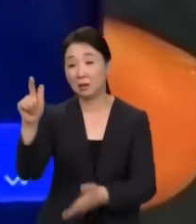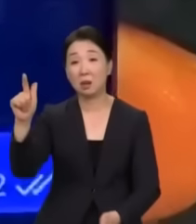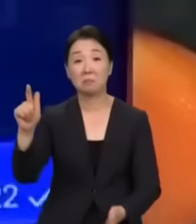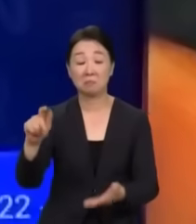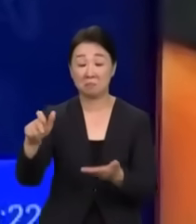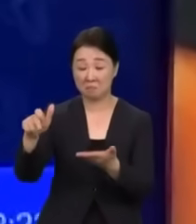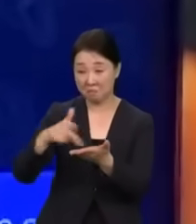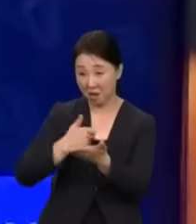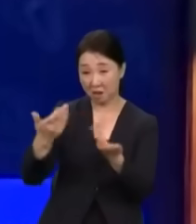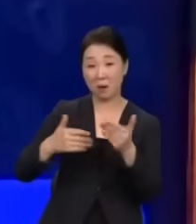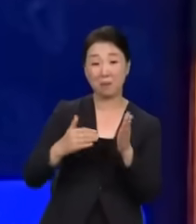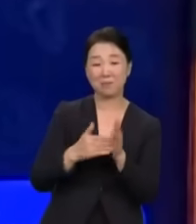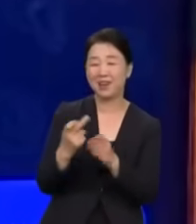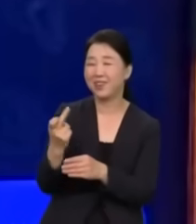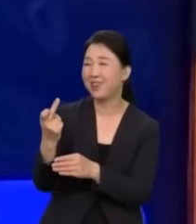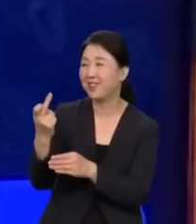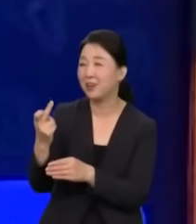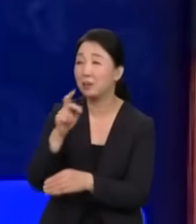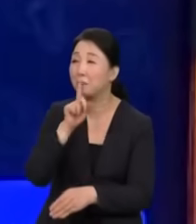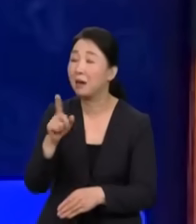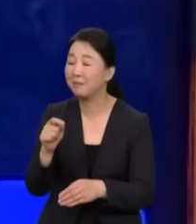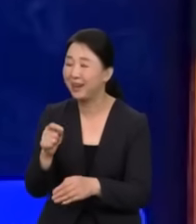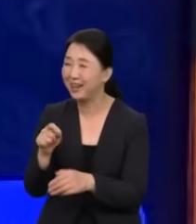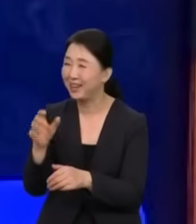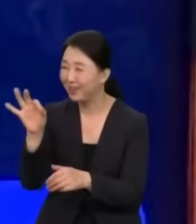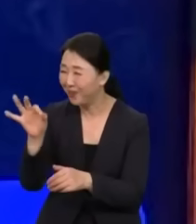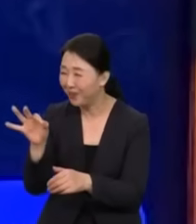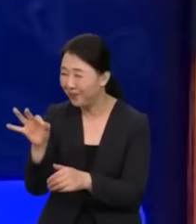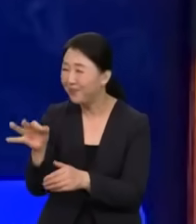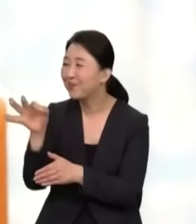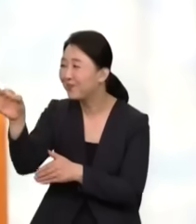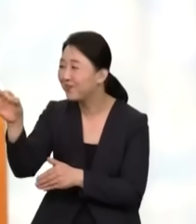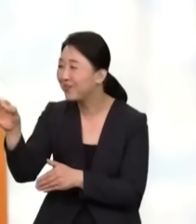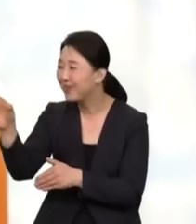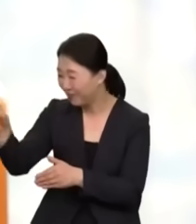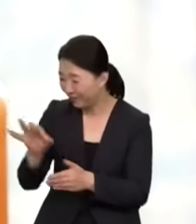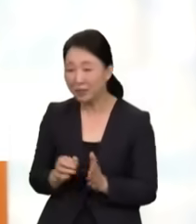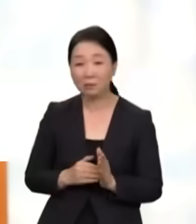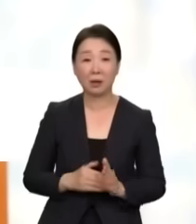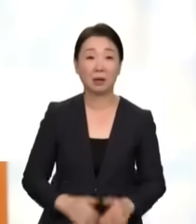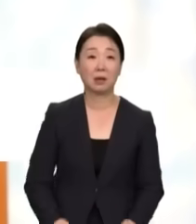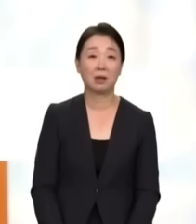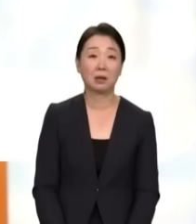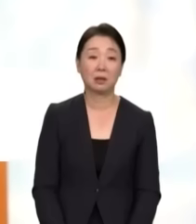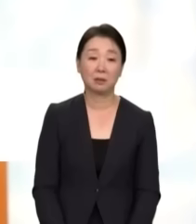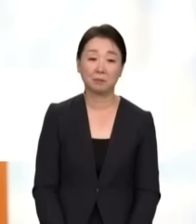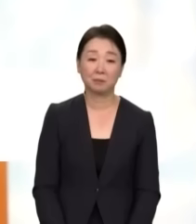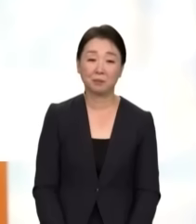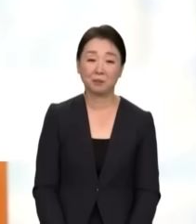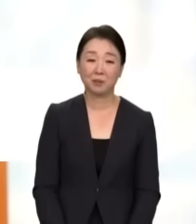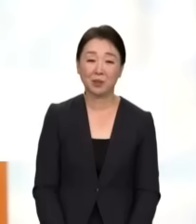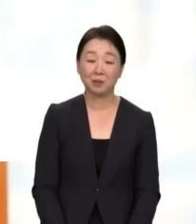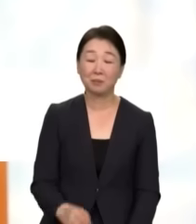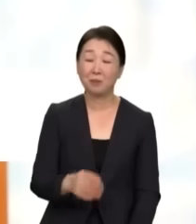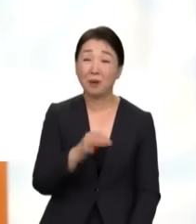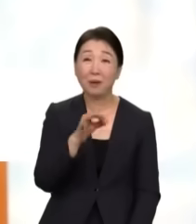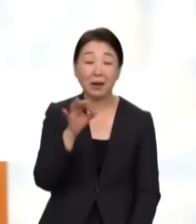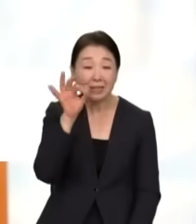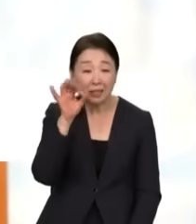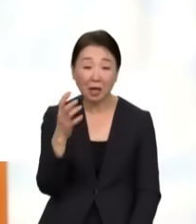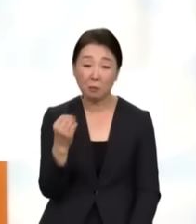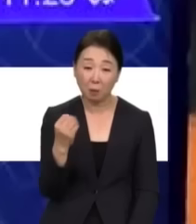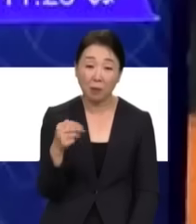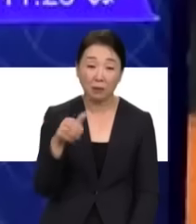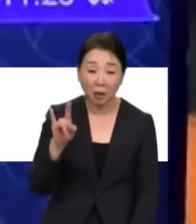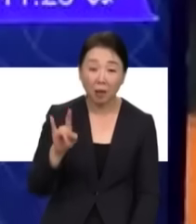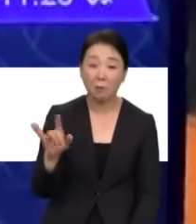전달받고 형님이라고 부르는 인물에게 상납하며 돈을 받아온 겁니다. 캔디 뭐 몇 백개 그다음에 뭐